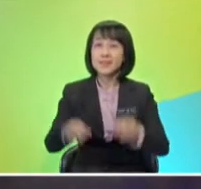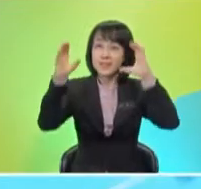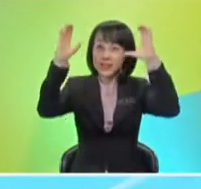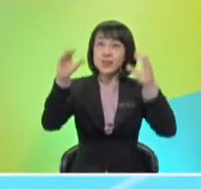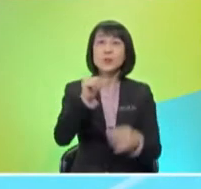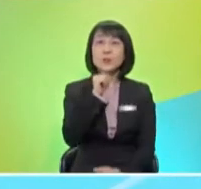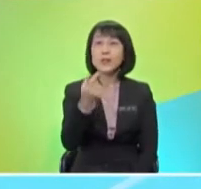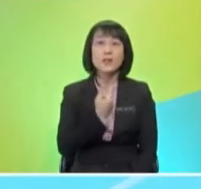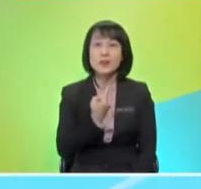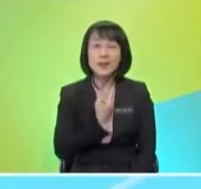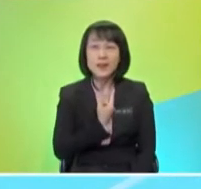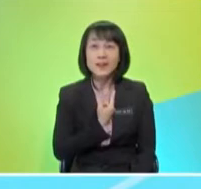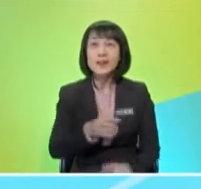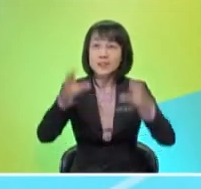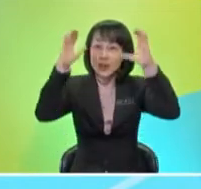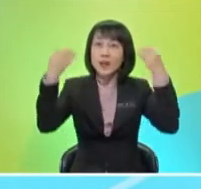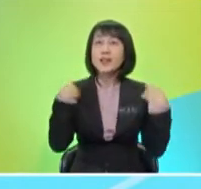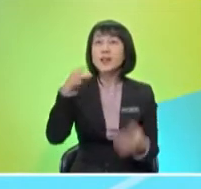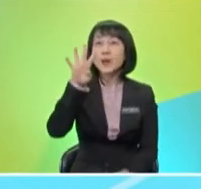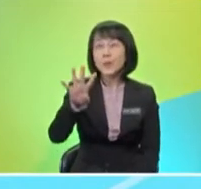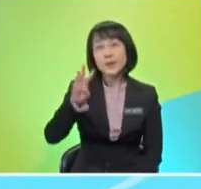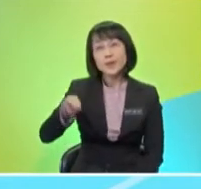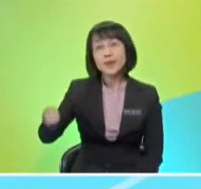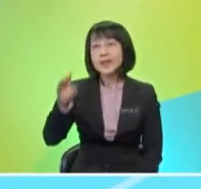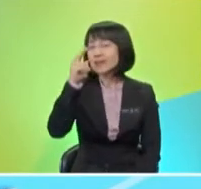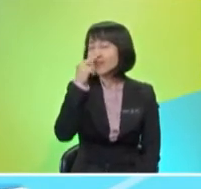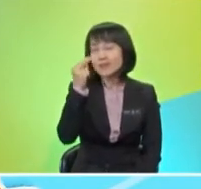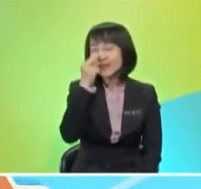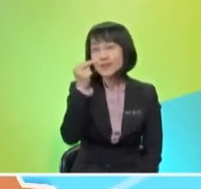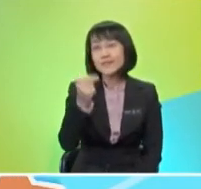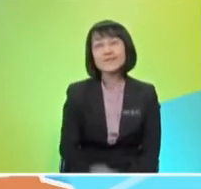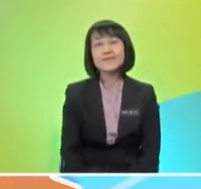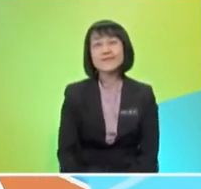ada 4 orang anak murid Cikgu yang comel-comel nih